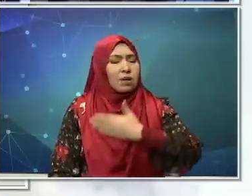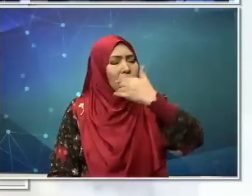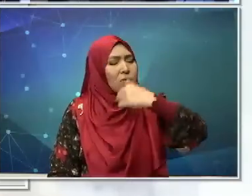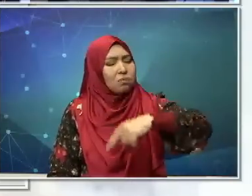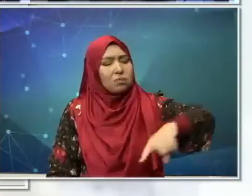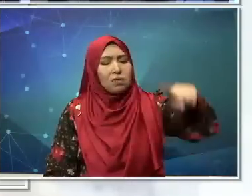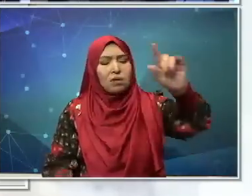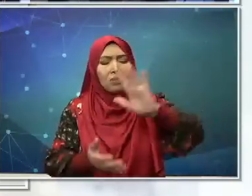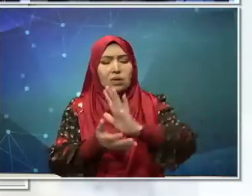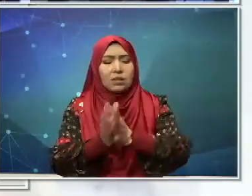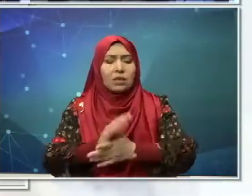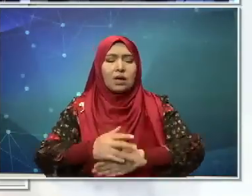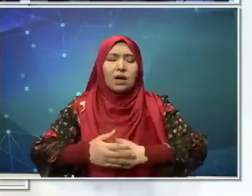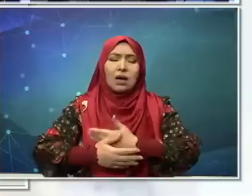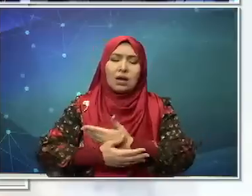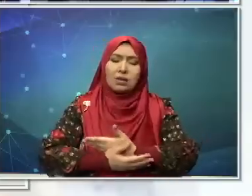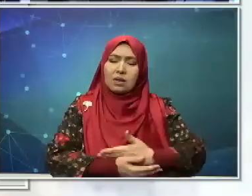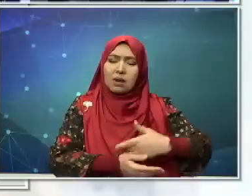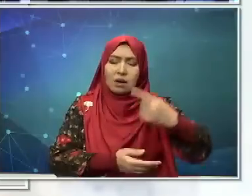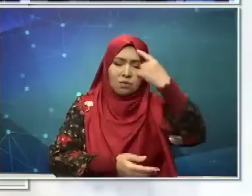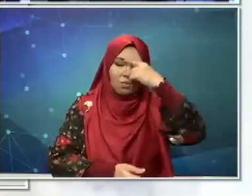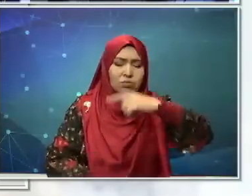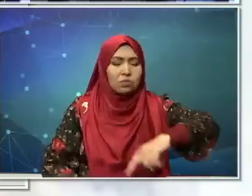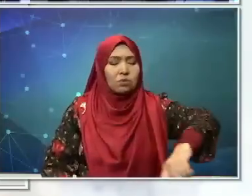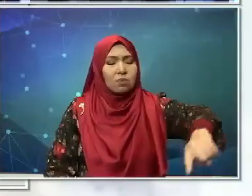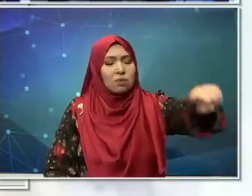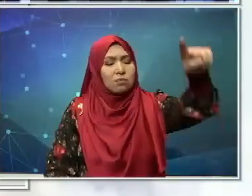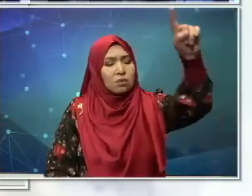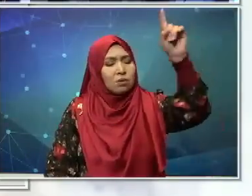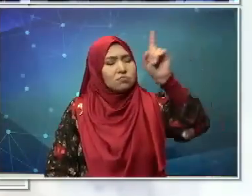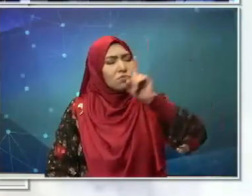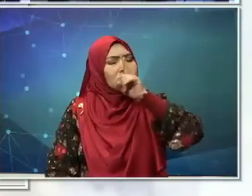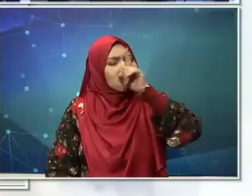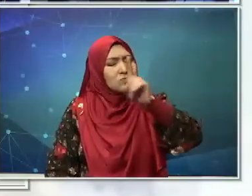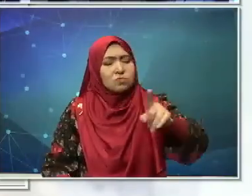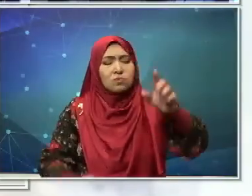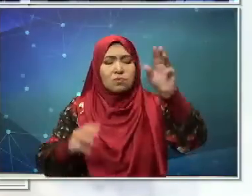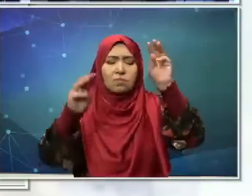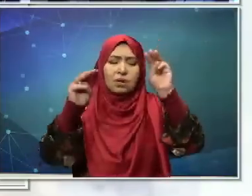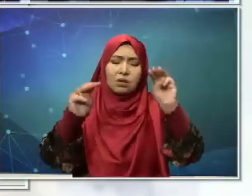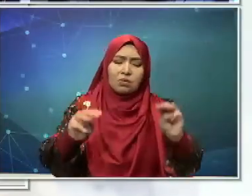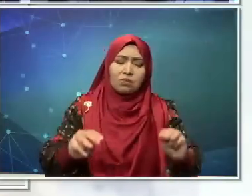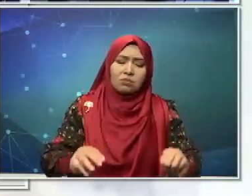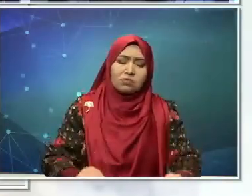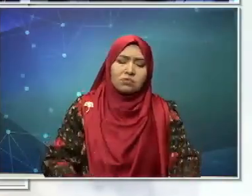ilsan ada capung Um Mubin